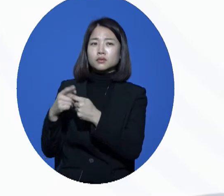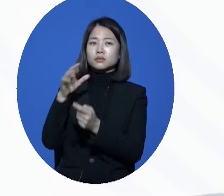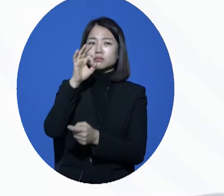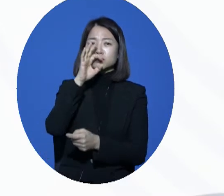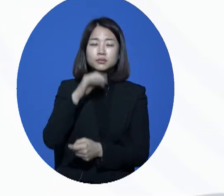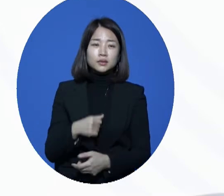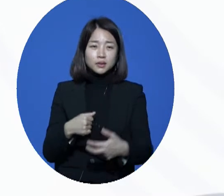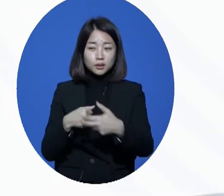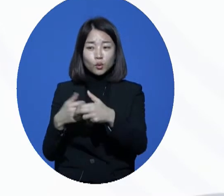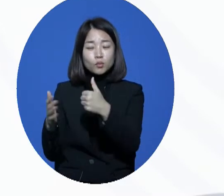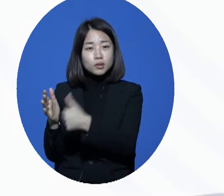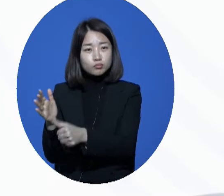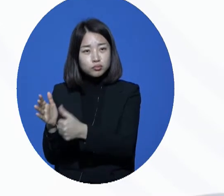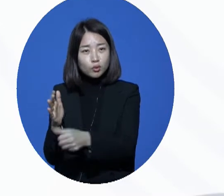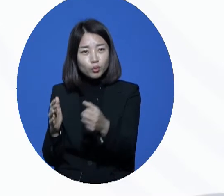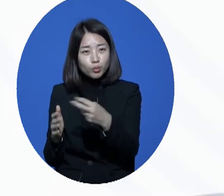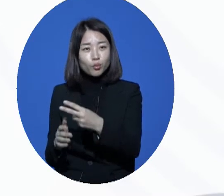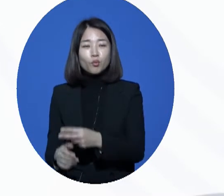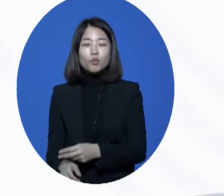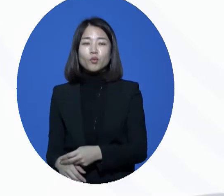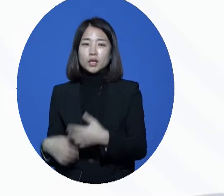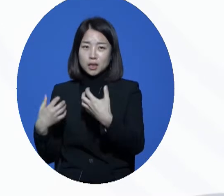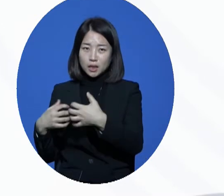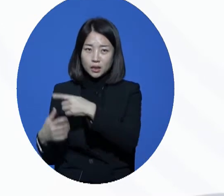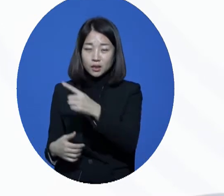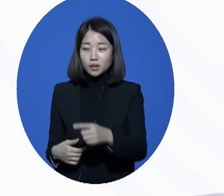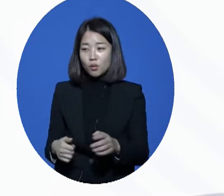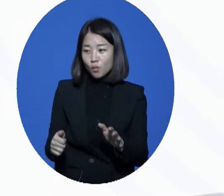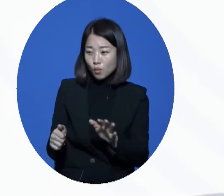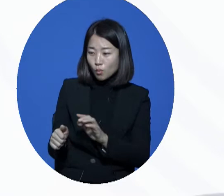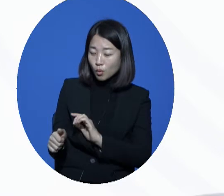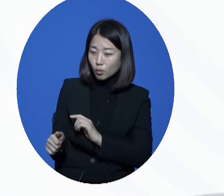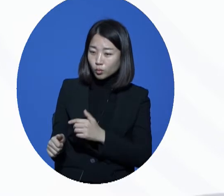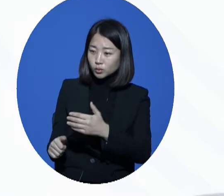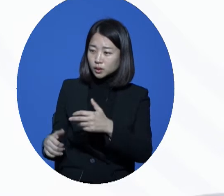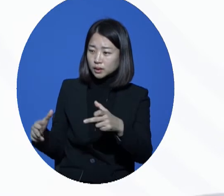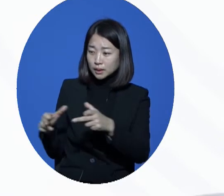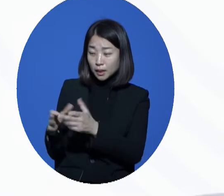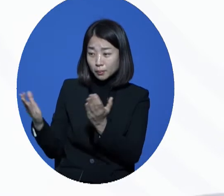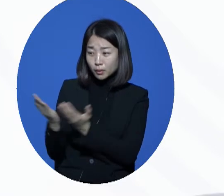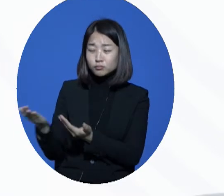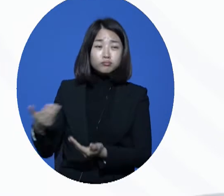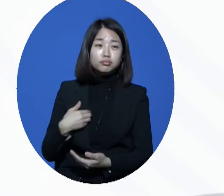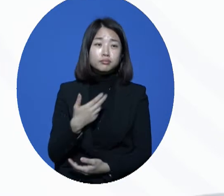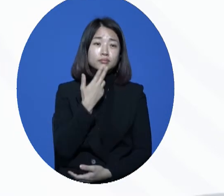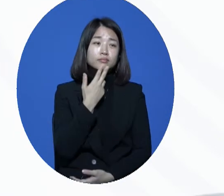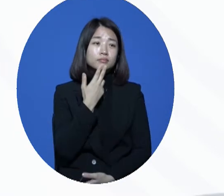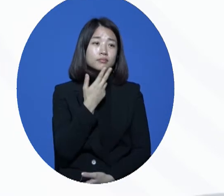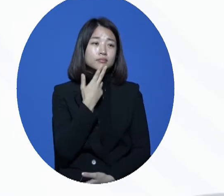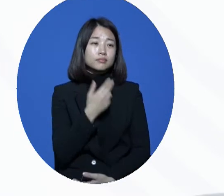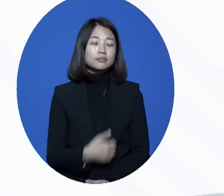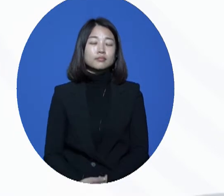장비나 환경의 설계 자체도 장애를 고려하고 있지 않습니다. 자신에게 맞는 의료 장비가 없죠.